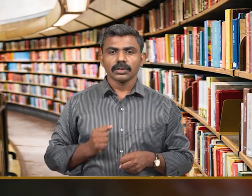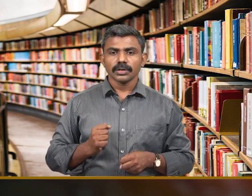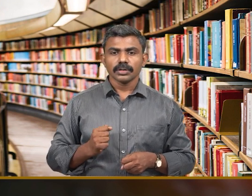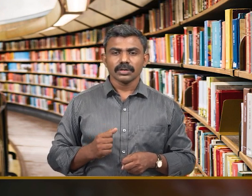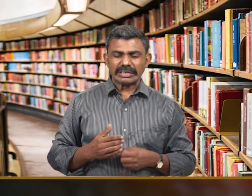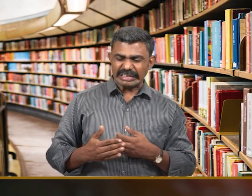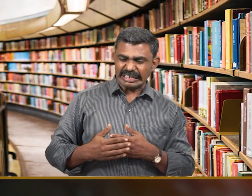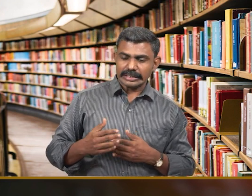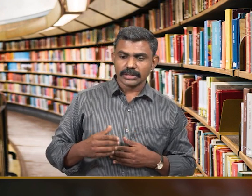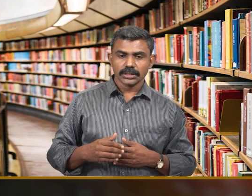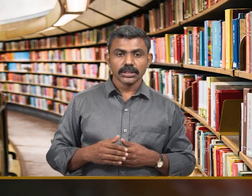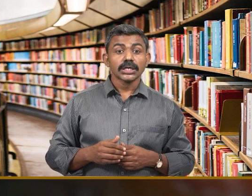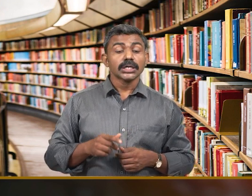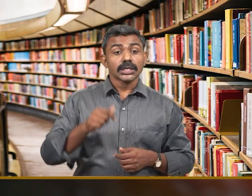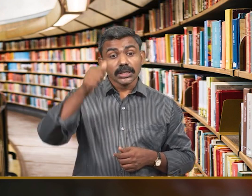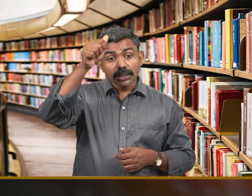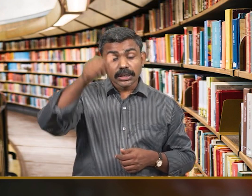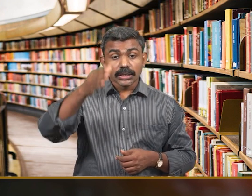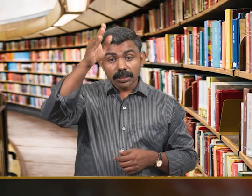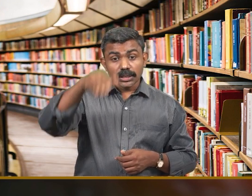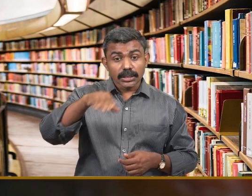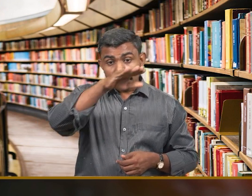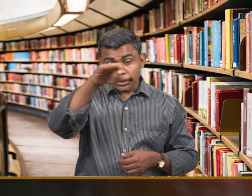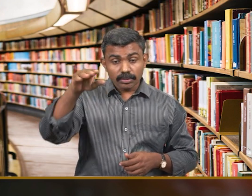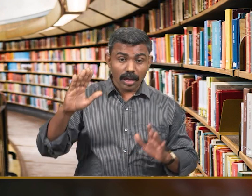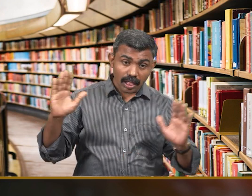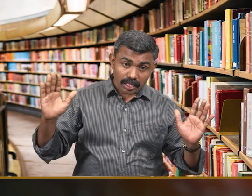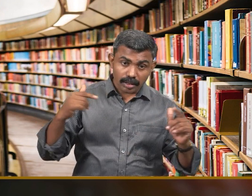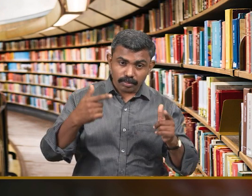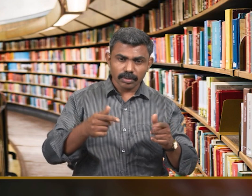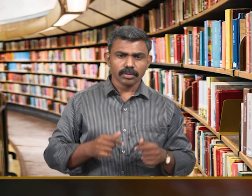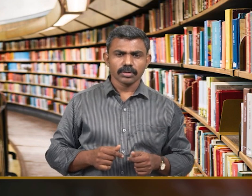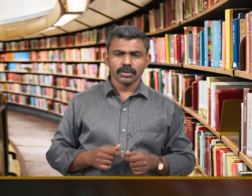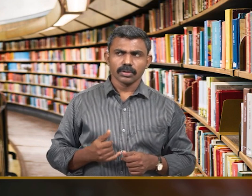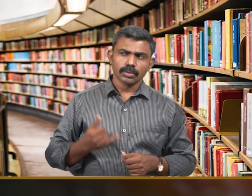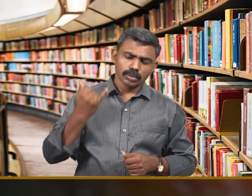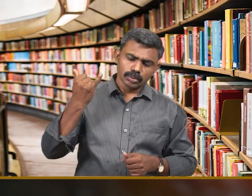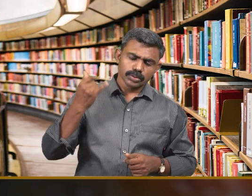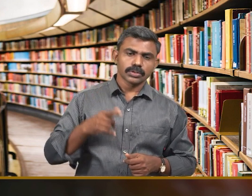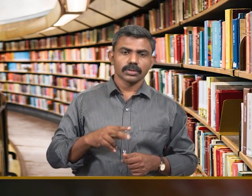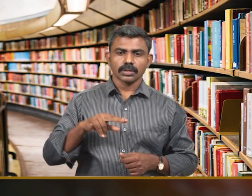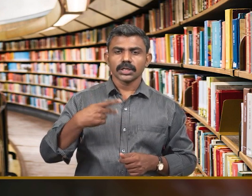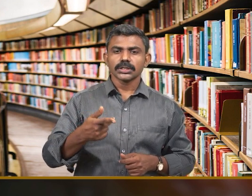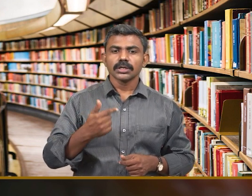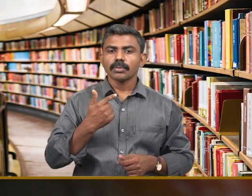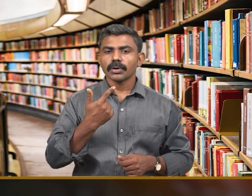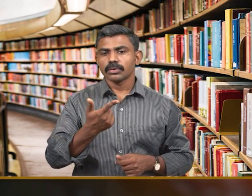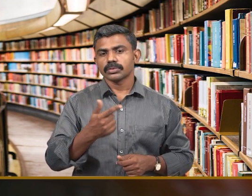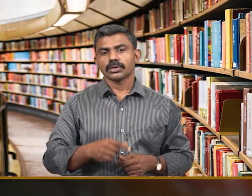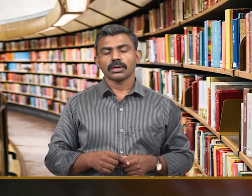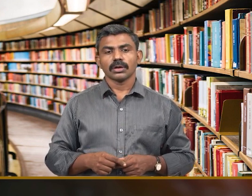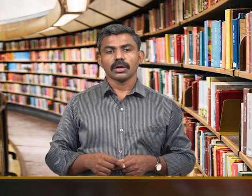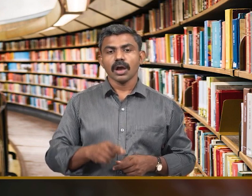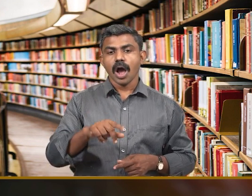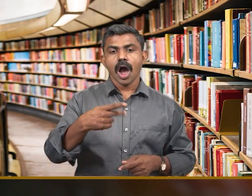எது அப்படின்னா அந்த சமயம், ஏன்னா அதிகபட்சமாக எல்லாம் கிறிஸ்தவர்கள் தான் இருந்தாங்க. ஸோ முசோலினி கொஞ்சம் யோசிக்கிறார், ஸோ அடுத்து நம்ம என்ன செய்யலாம் அப்படின்னு பார்க்குறாரு.